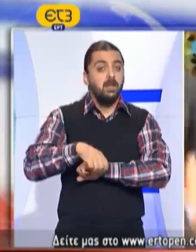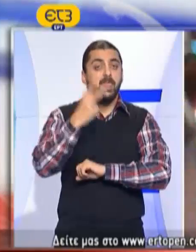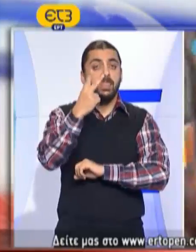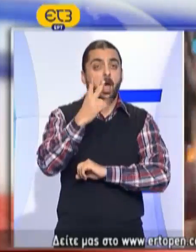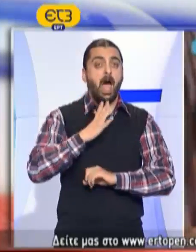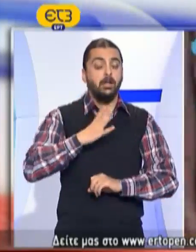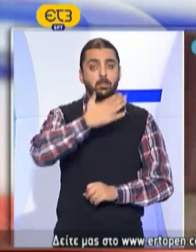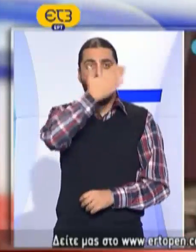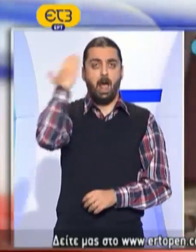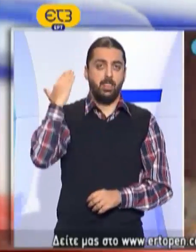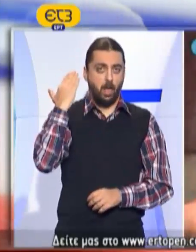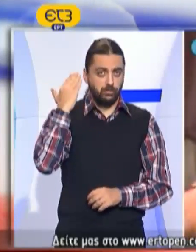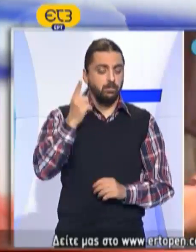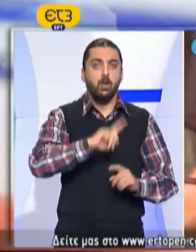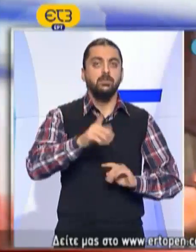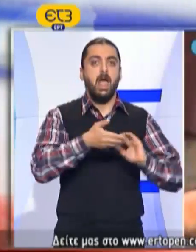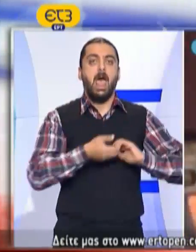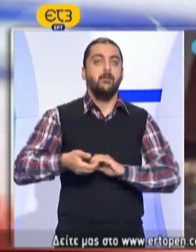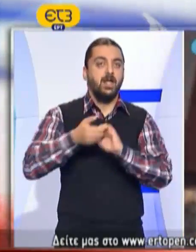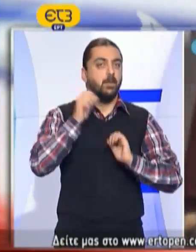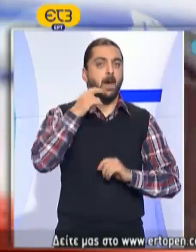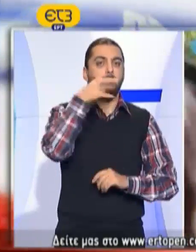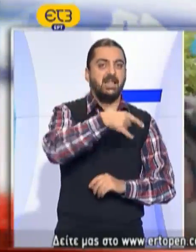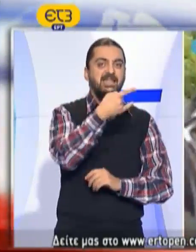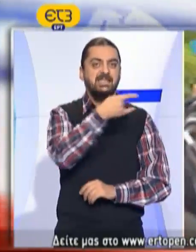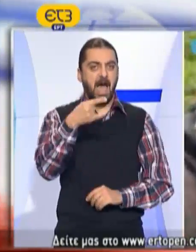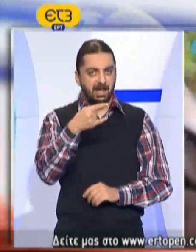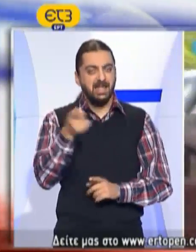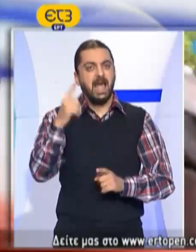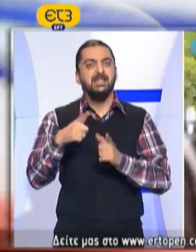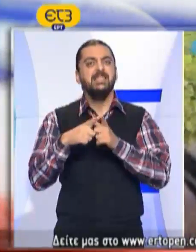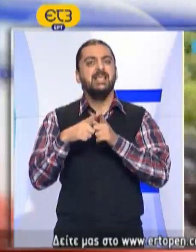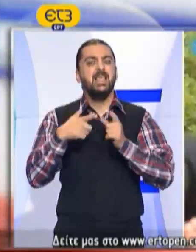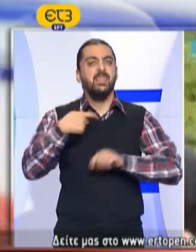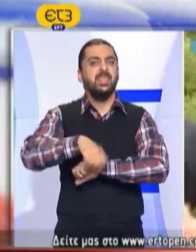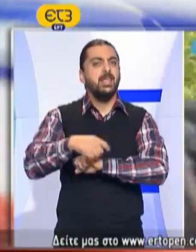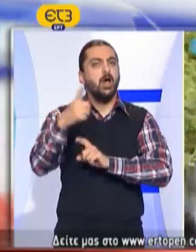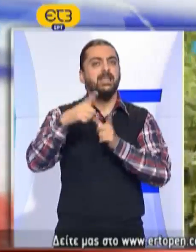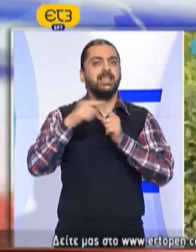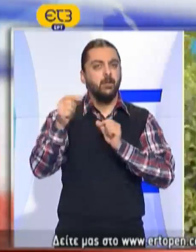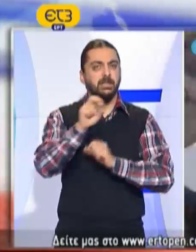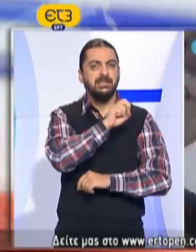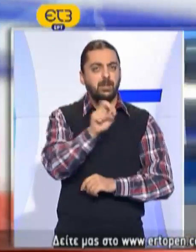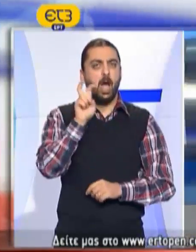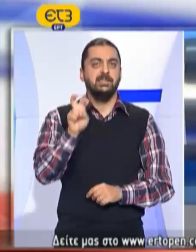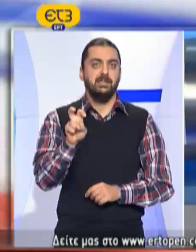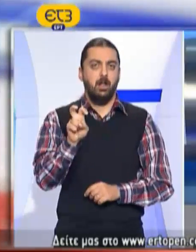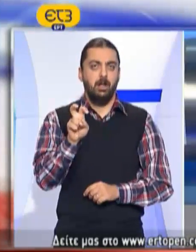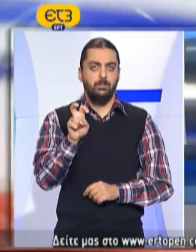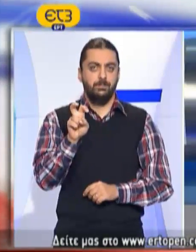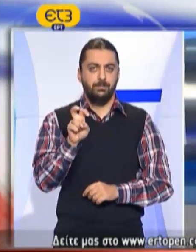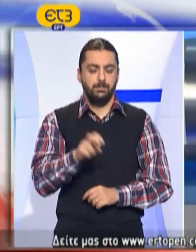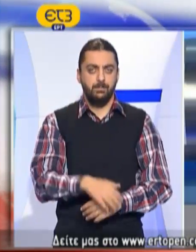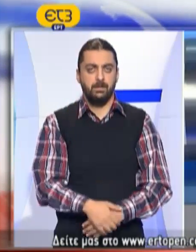λόγω αμφιβολιών τον επιχειρηματία Παντελή Ζαχαριάδη και τον Κύπριο δικηγόρο Σπύρο Χατζηνικολάου.